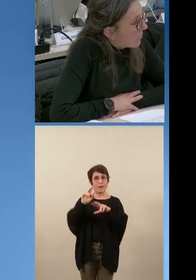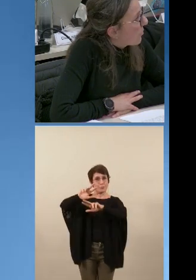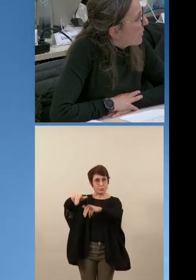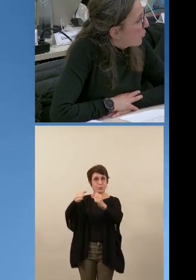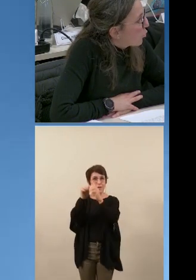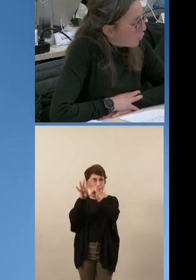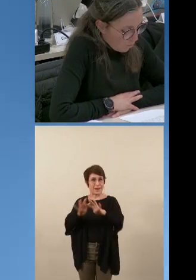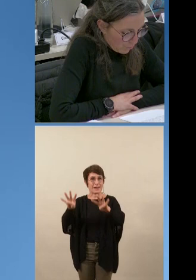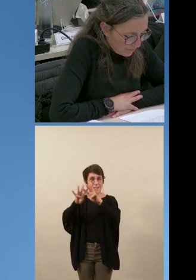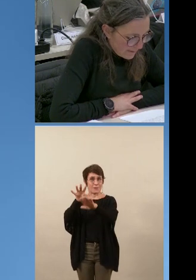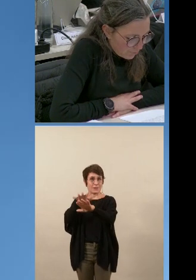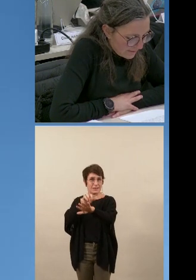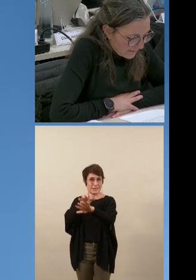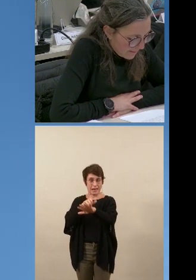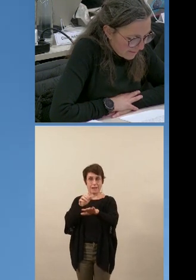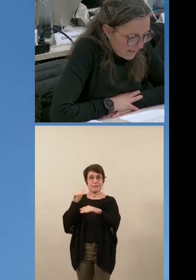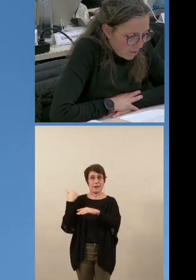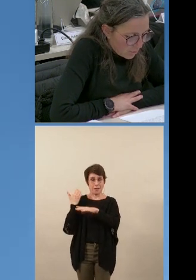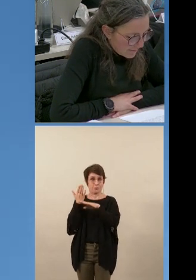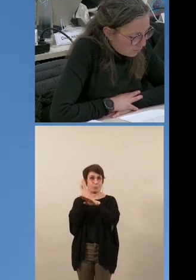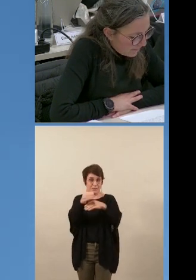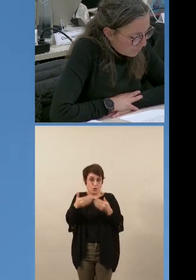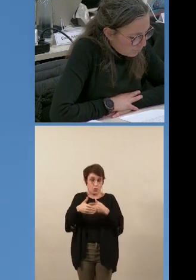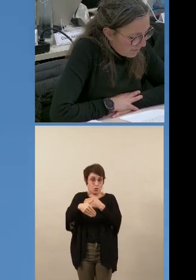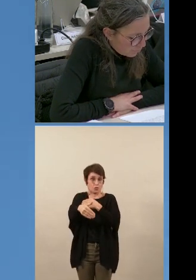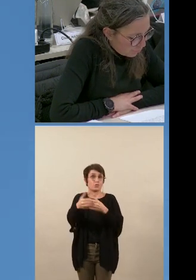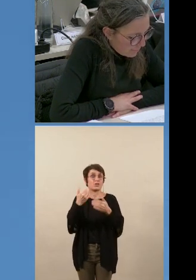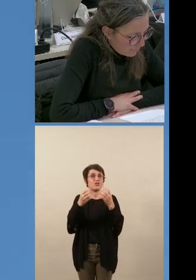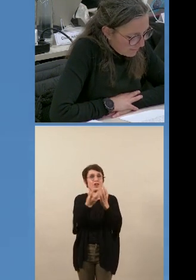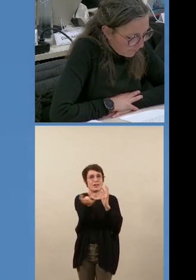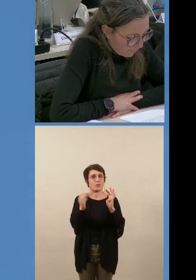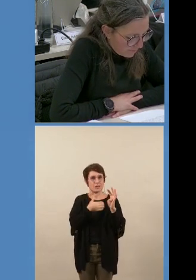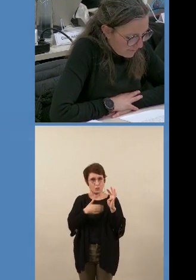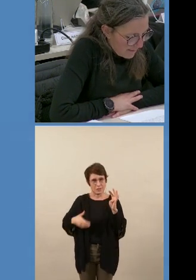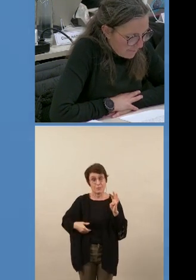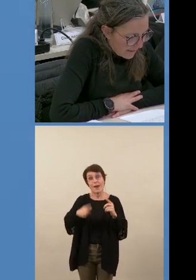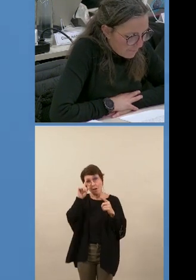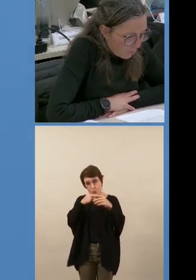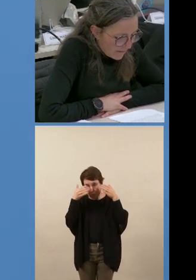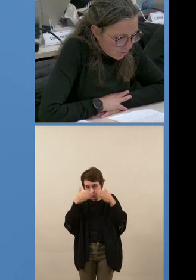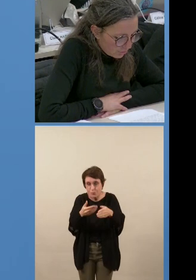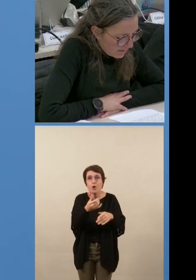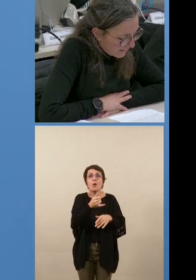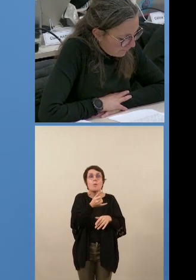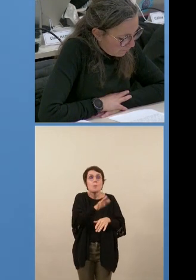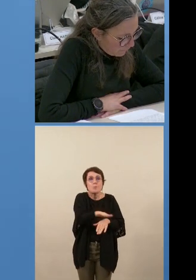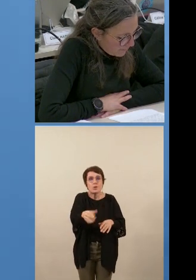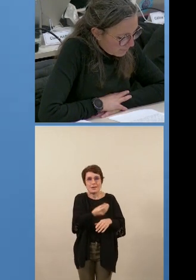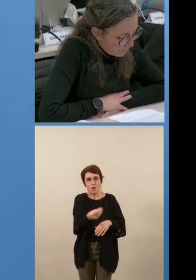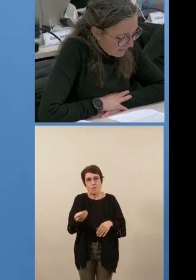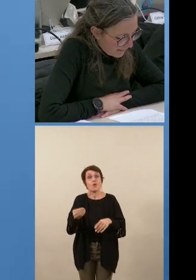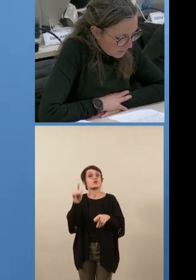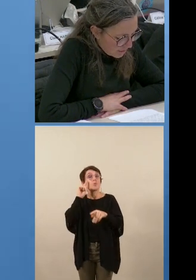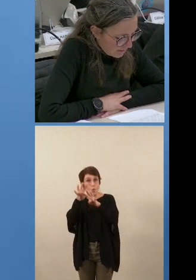présenté ce jour en conseil municipal concerne bien sûr avant tout la petite enfance par l'apport majeur de la CAF au